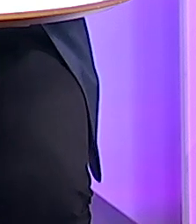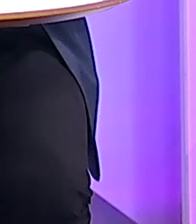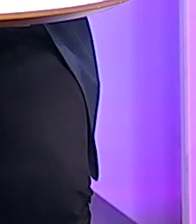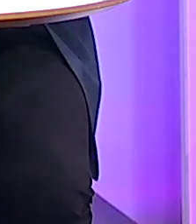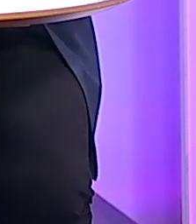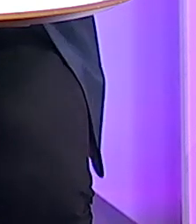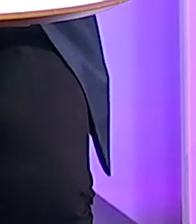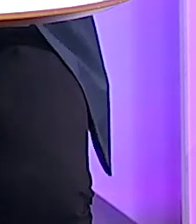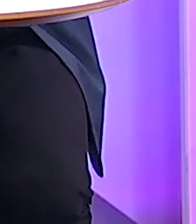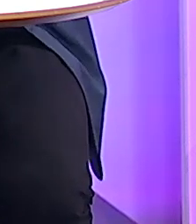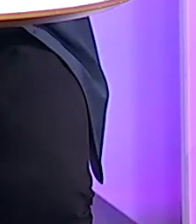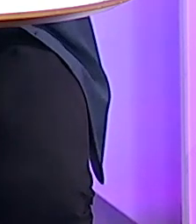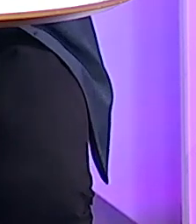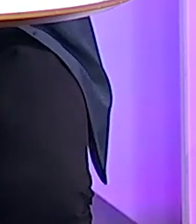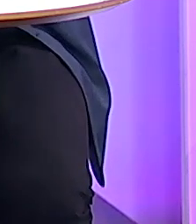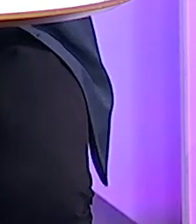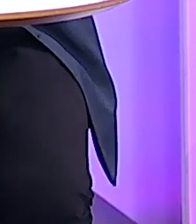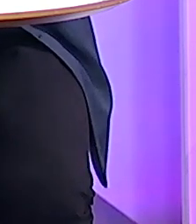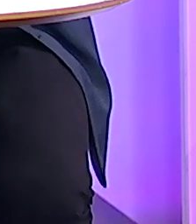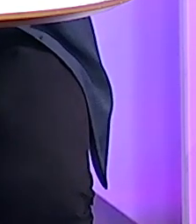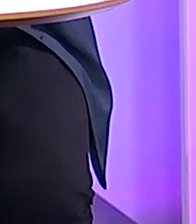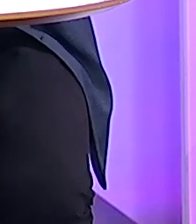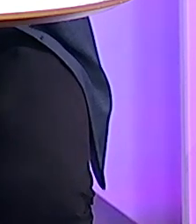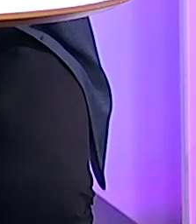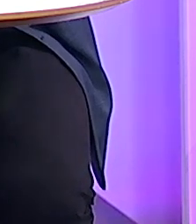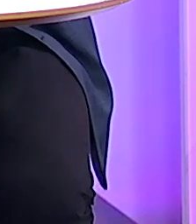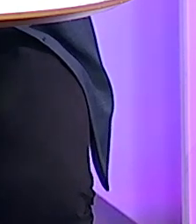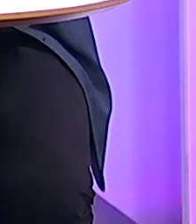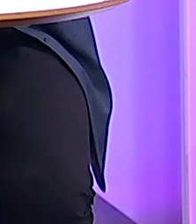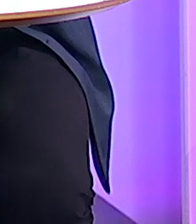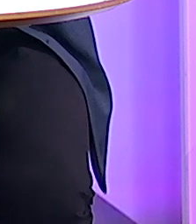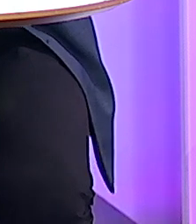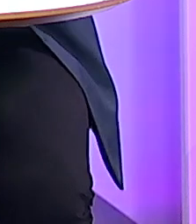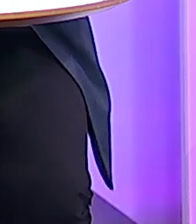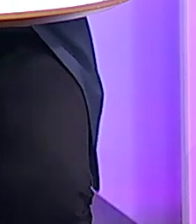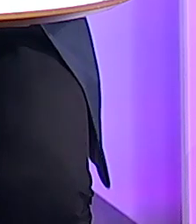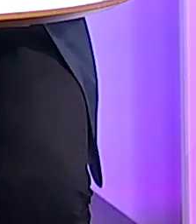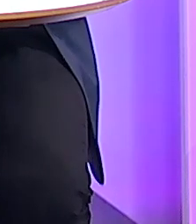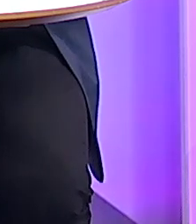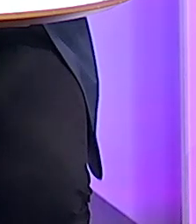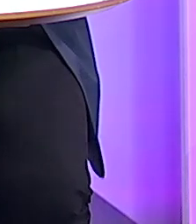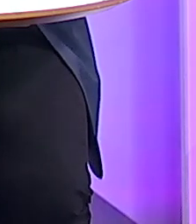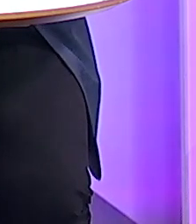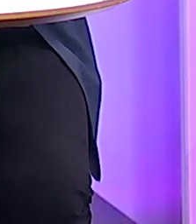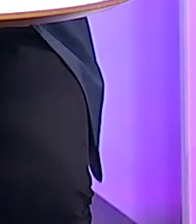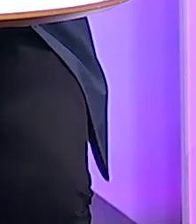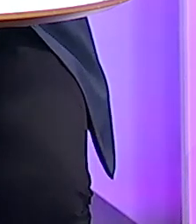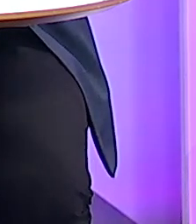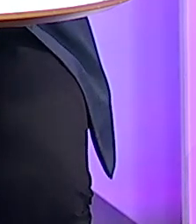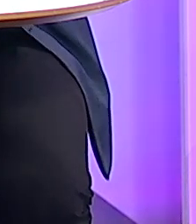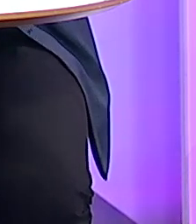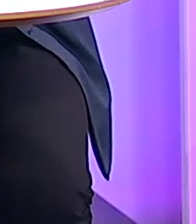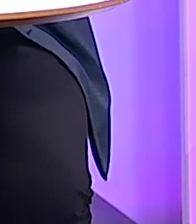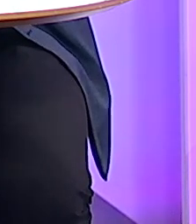di sini juga Ifa ingin kongsikan lagi sekali berkenaan dengan objektif program kita. Yang pertama, bagi menyediakan peluang